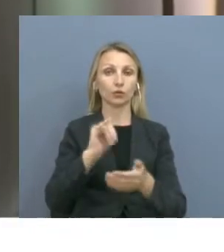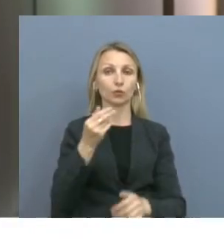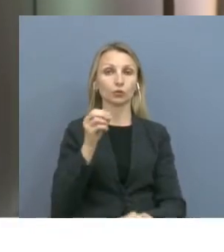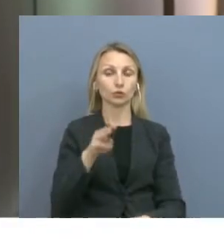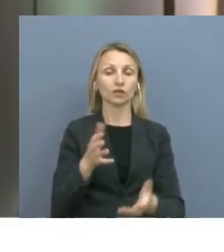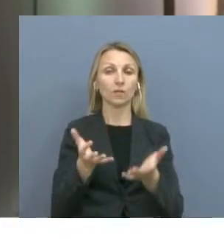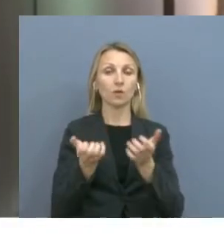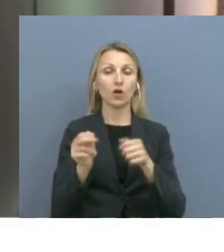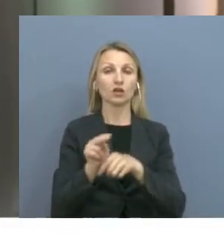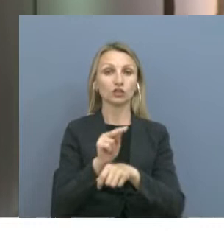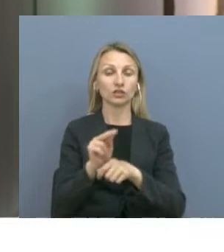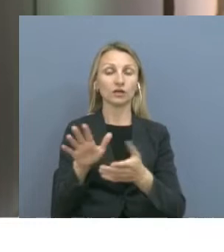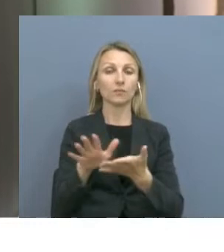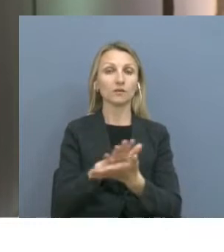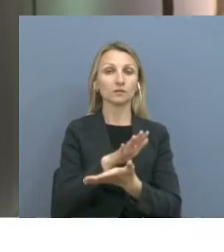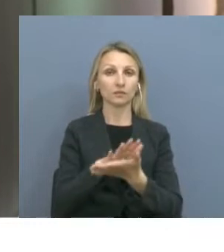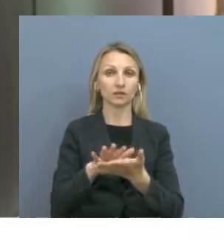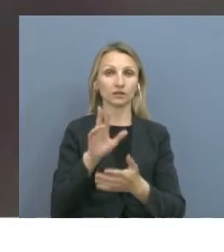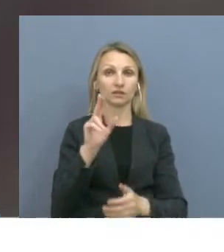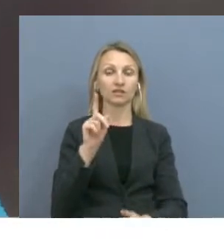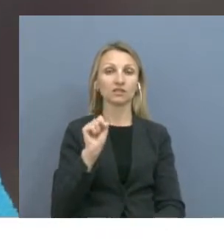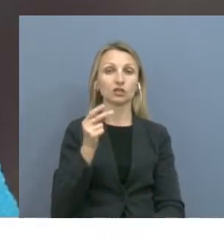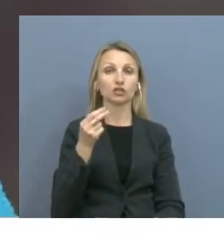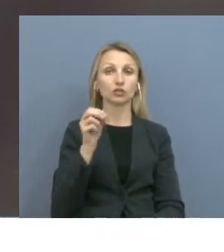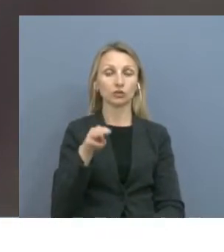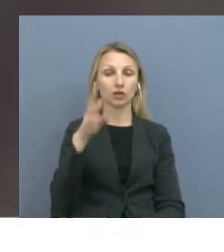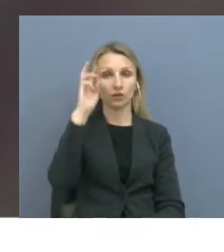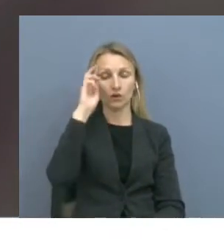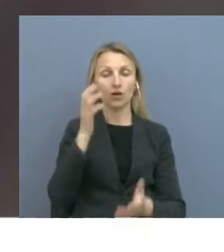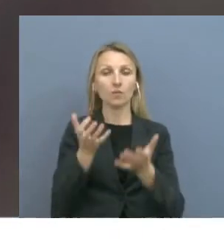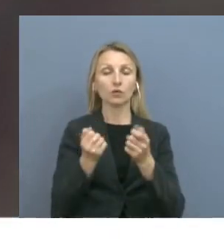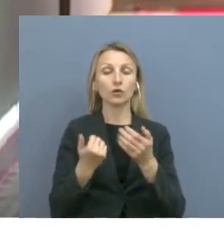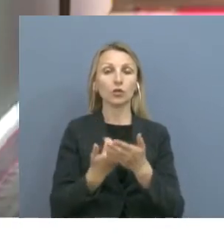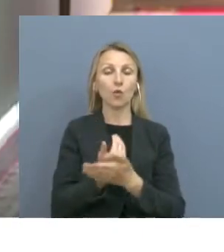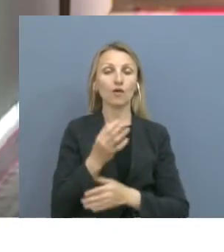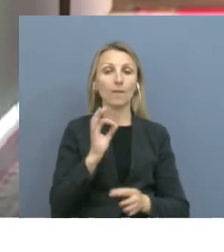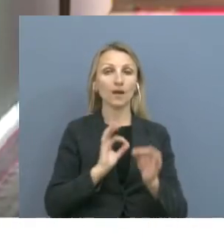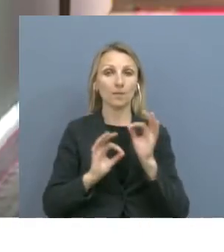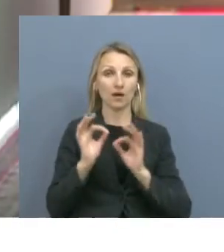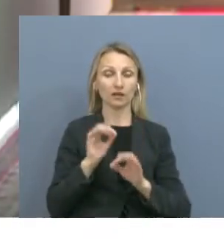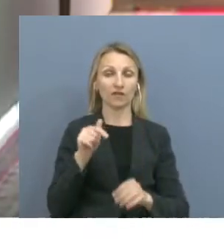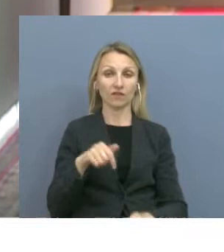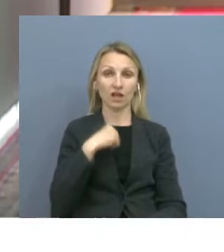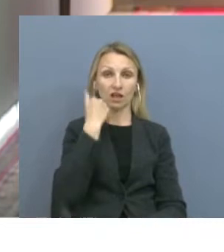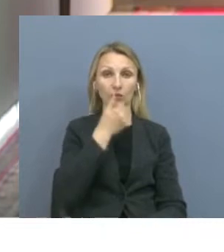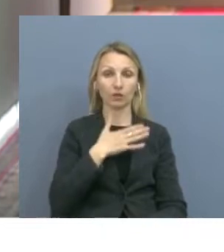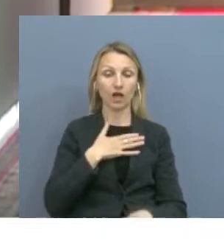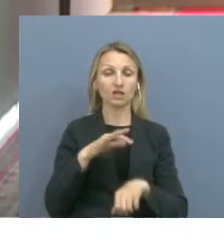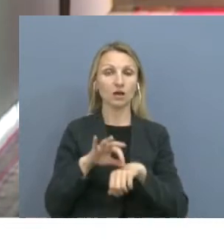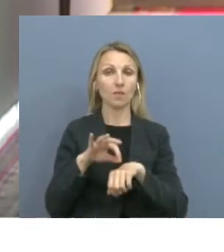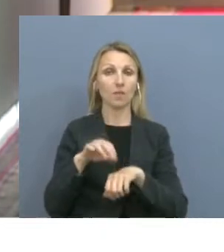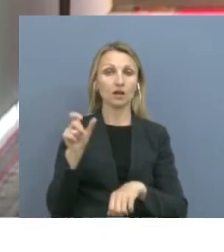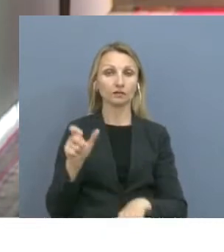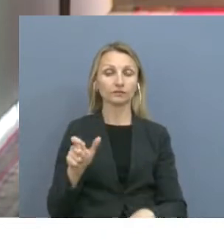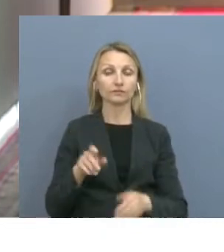лечение. Бесплатное лечение за счет государства. Получают новые препараты. В этом году наши больные